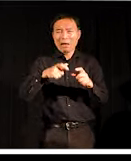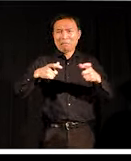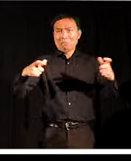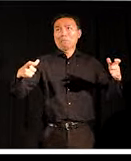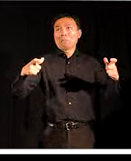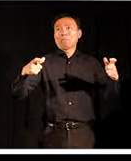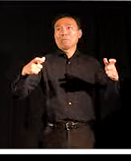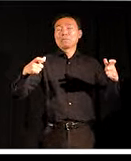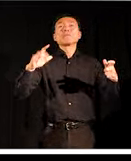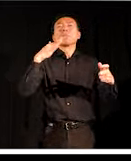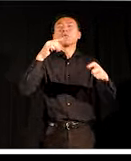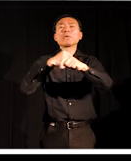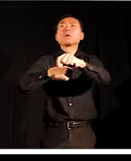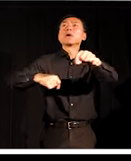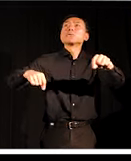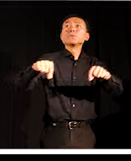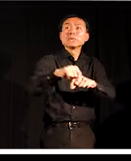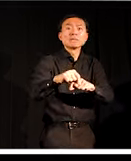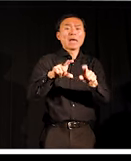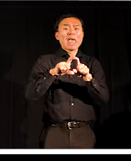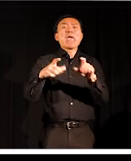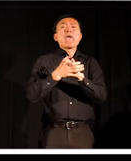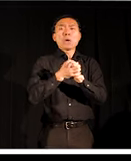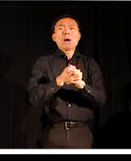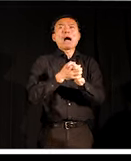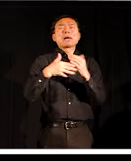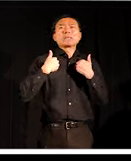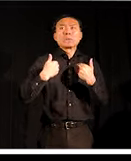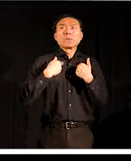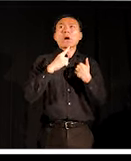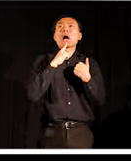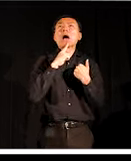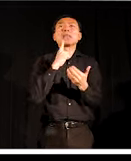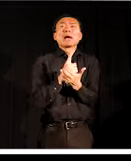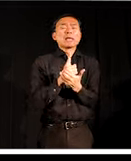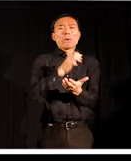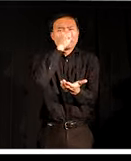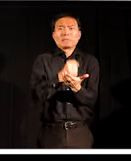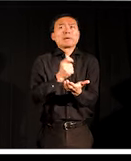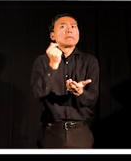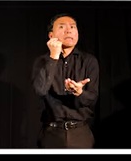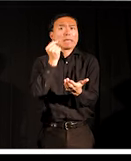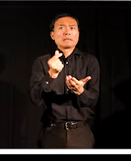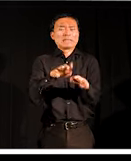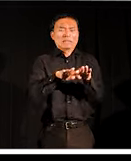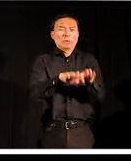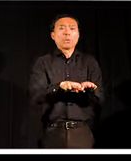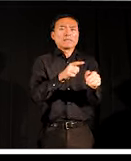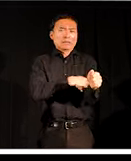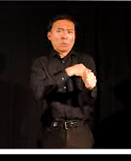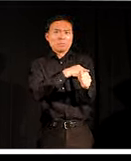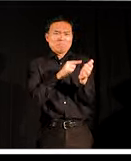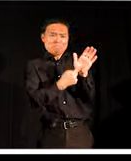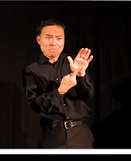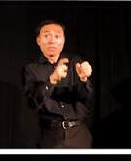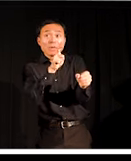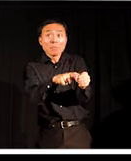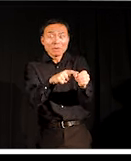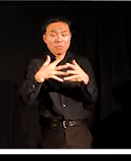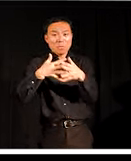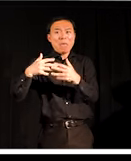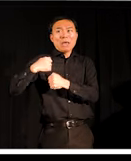しかし一方で平和を訴えるだけでは平和はあの実現できない抑止力を高めるためにも